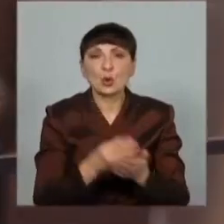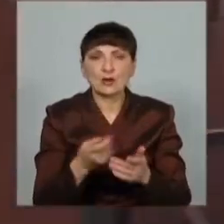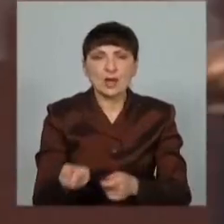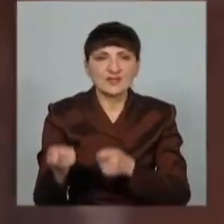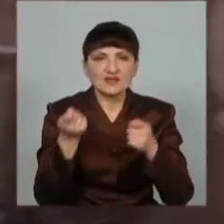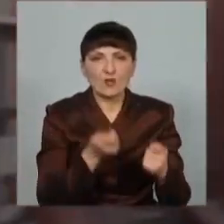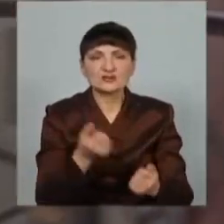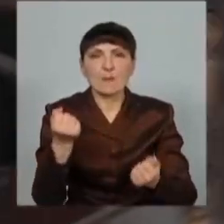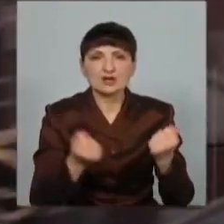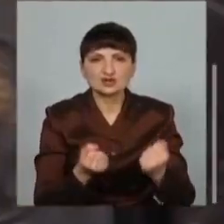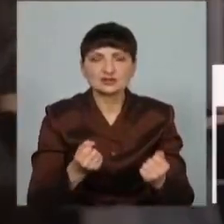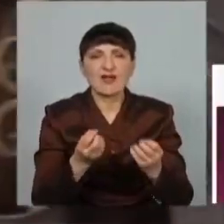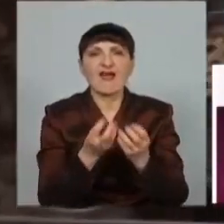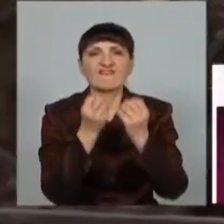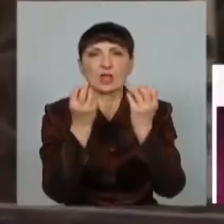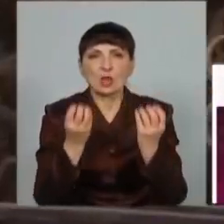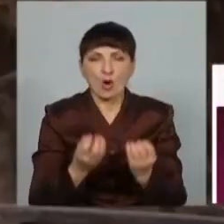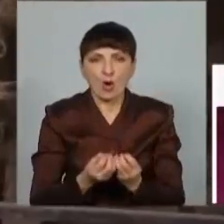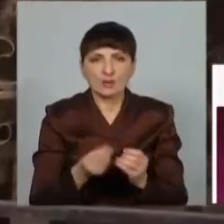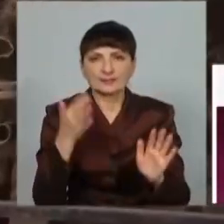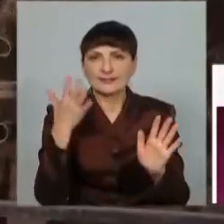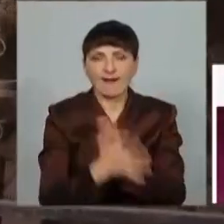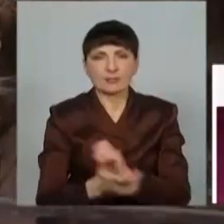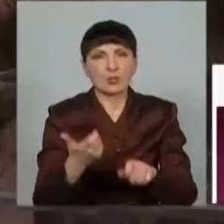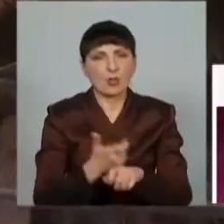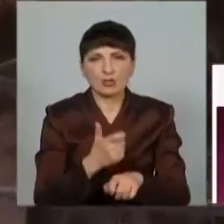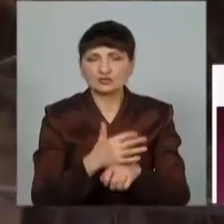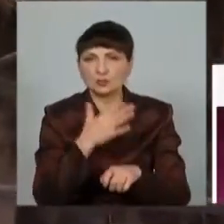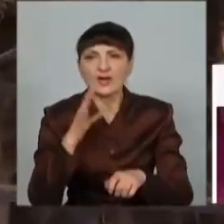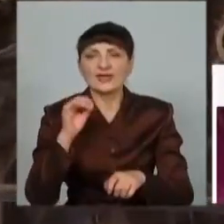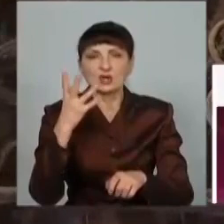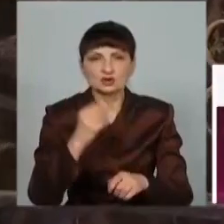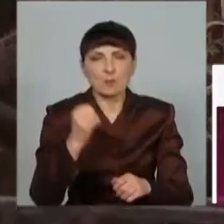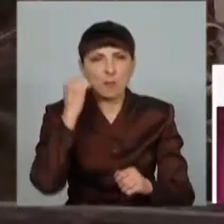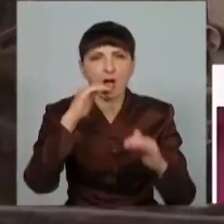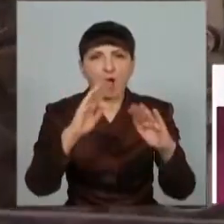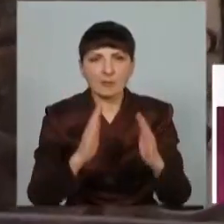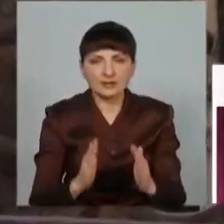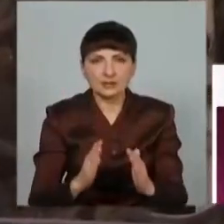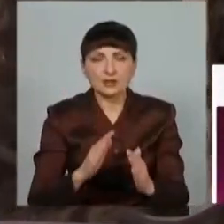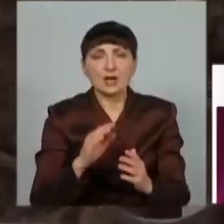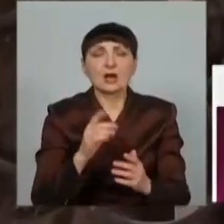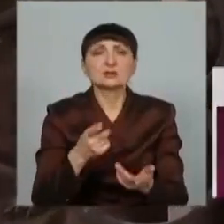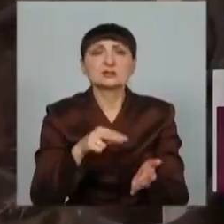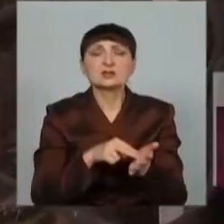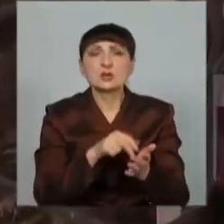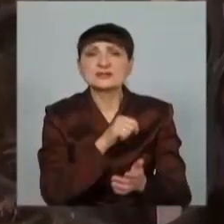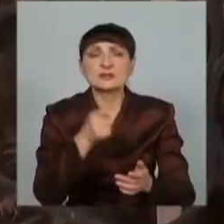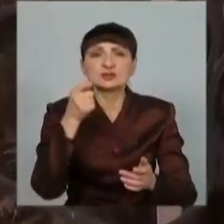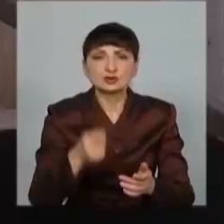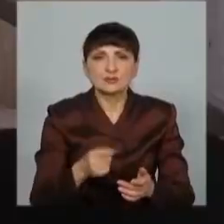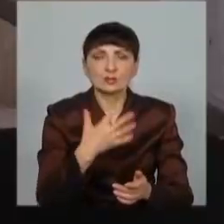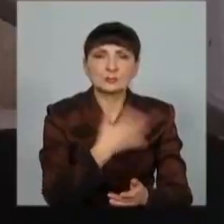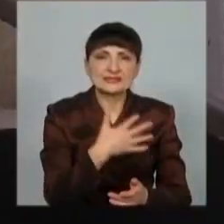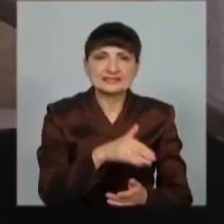венки и прочие атрибуты влетают копеечку и это не считая ритуальные памятники которые по самым скромным подсчетам стоит от